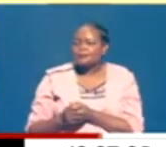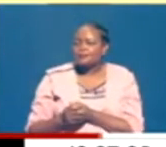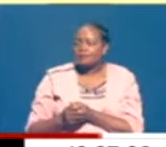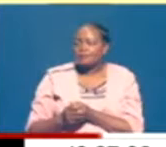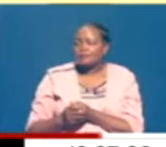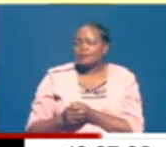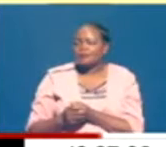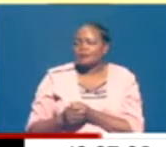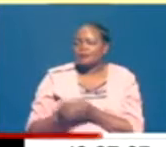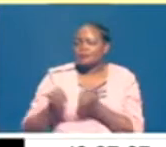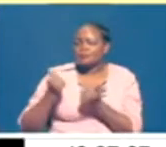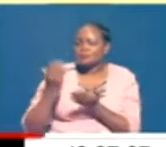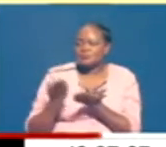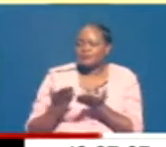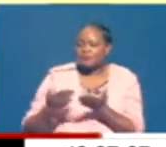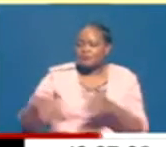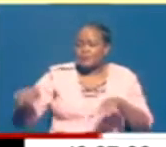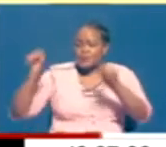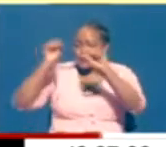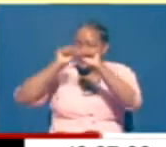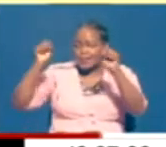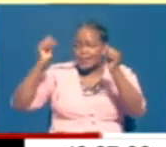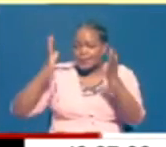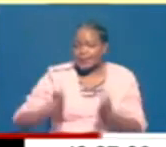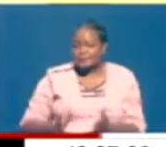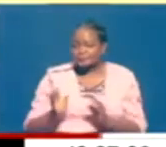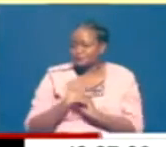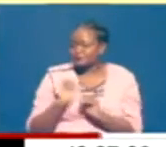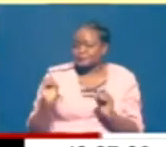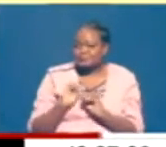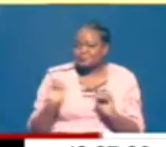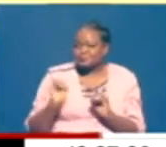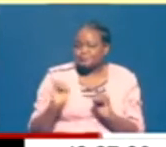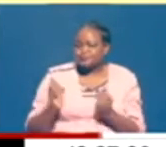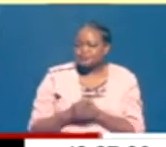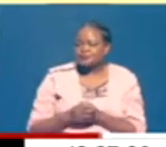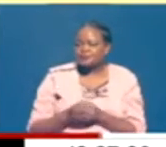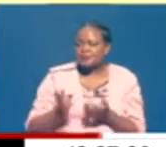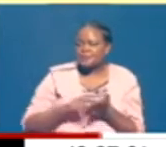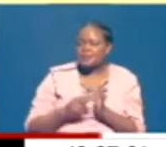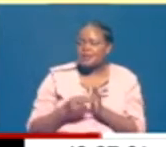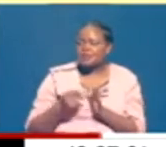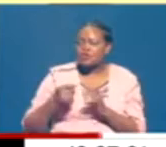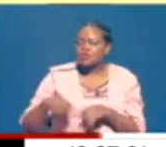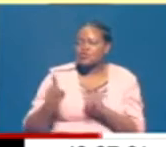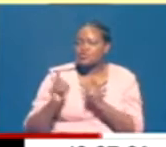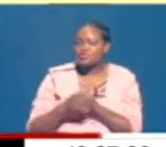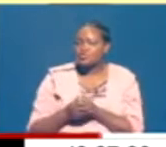hawakumpatia yule rais personally zile court documents. So wakasema mlikuwa mna